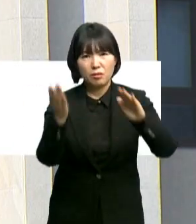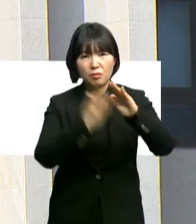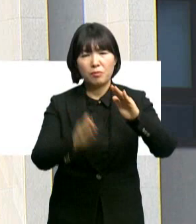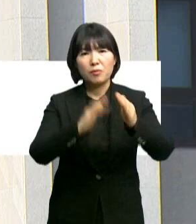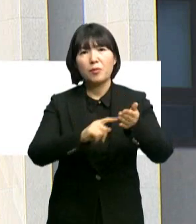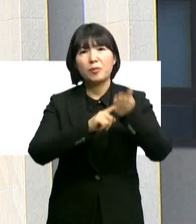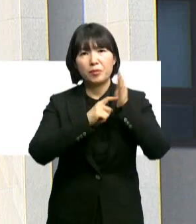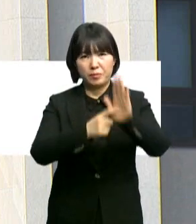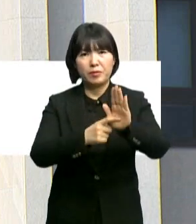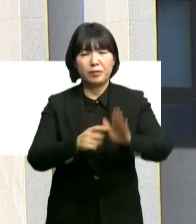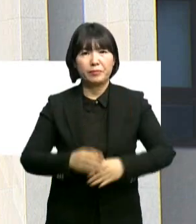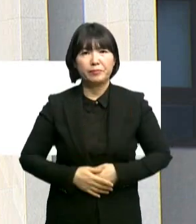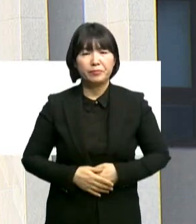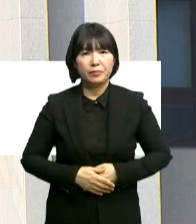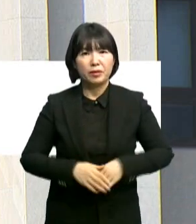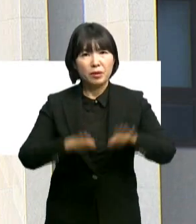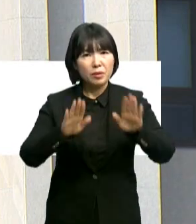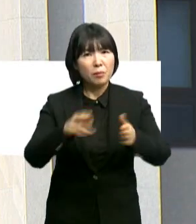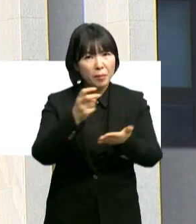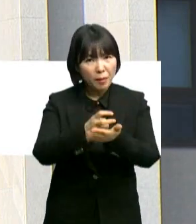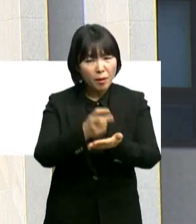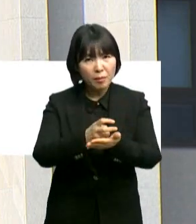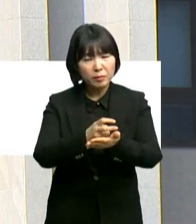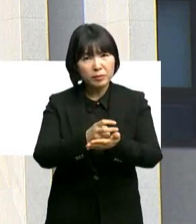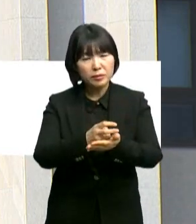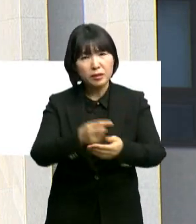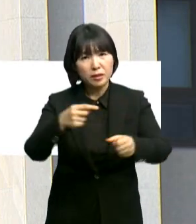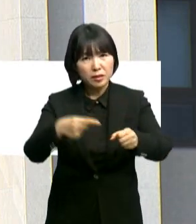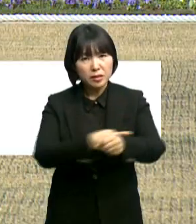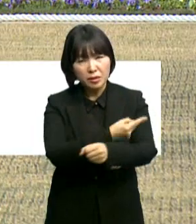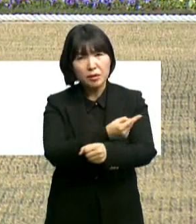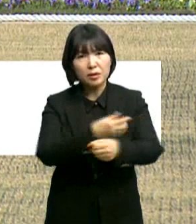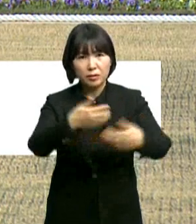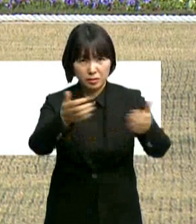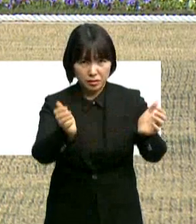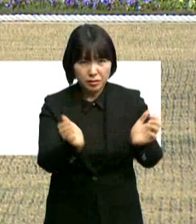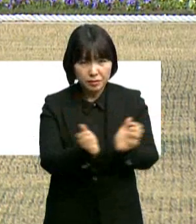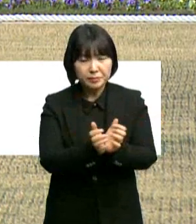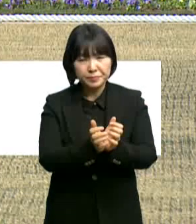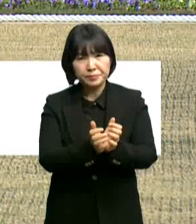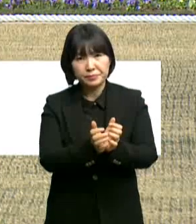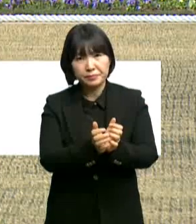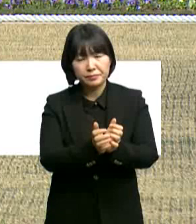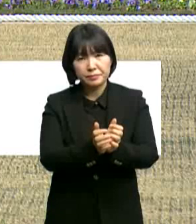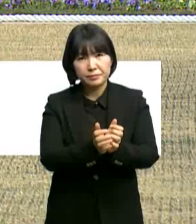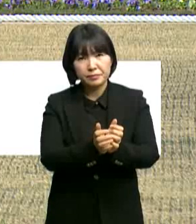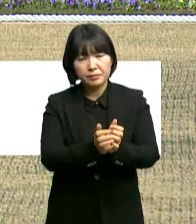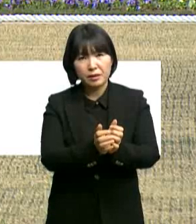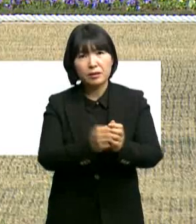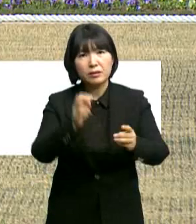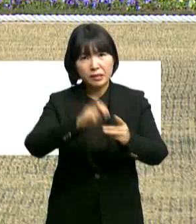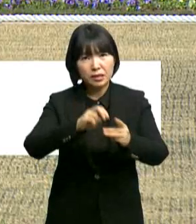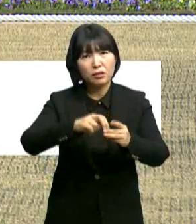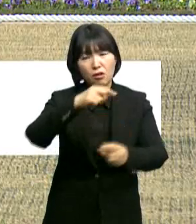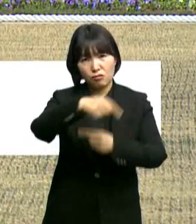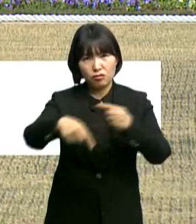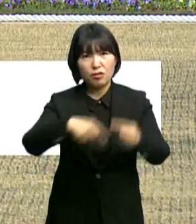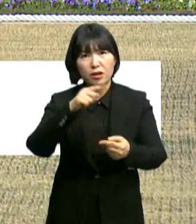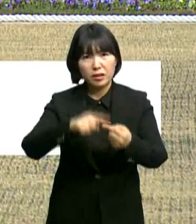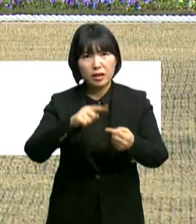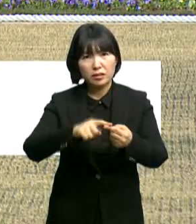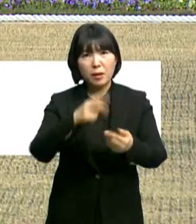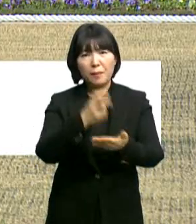밝혔습니다. 이번 조례엔 재외동포 지원협력에 관한 시책 추진 및 재외동포 웰컴센터 운영에 대한